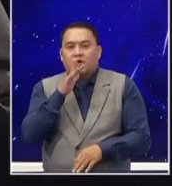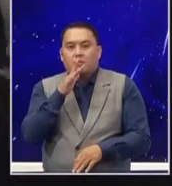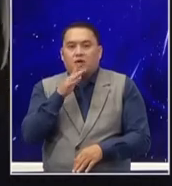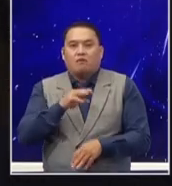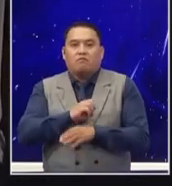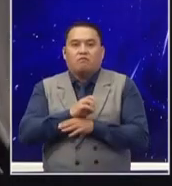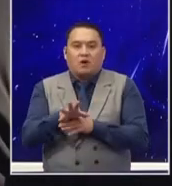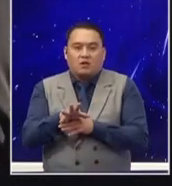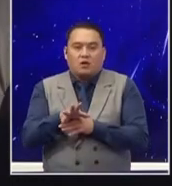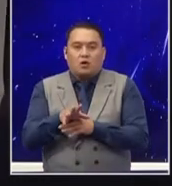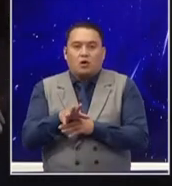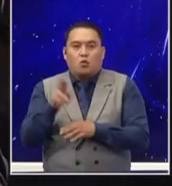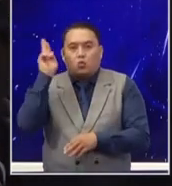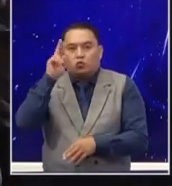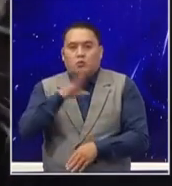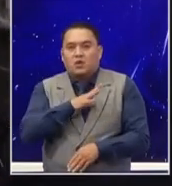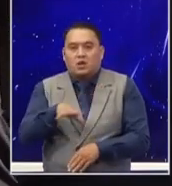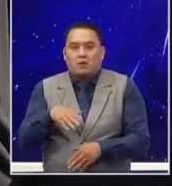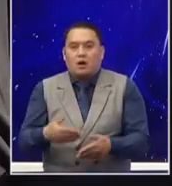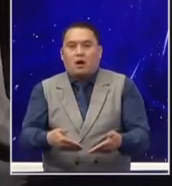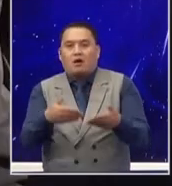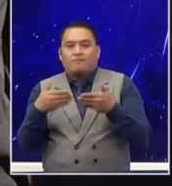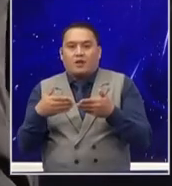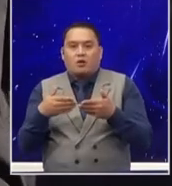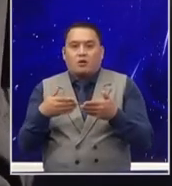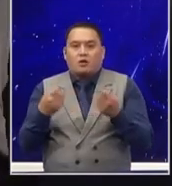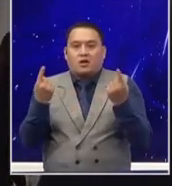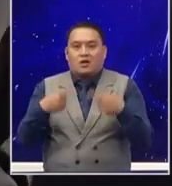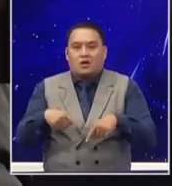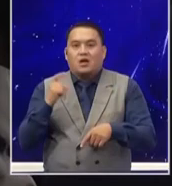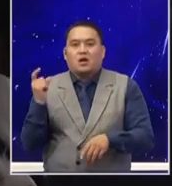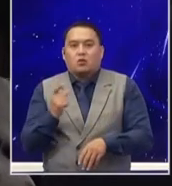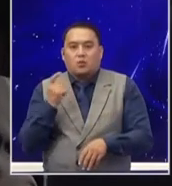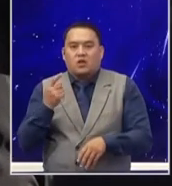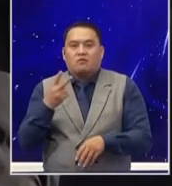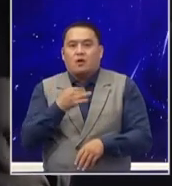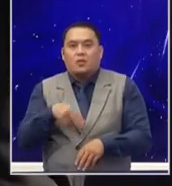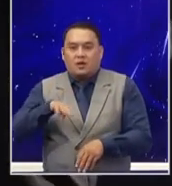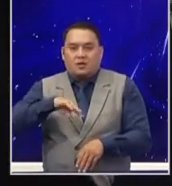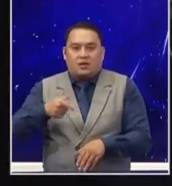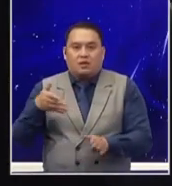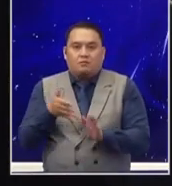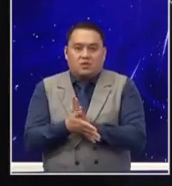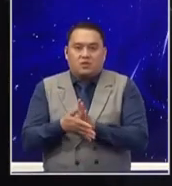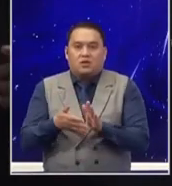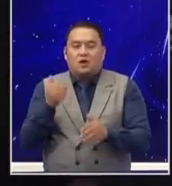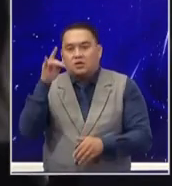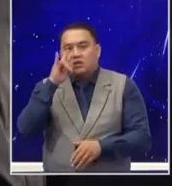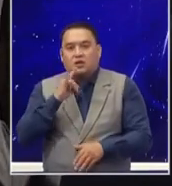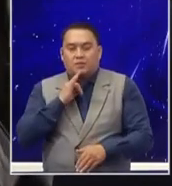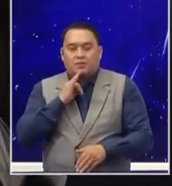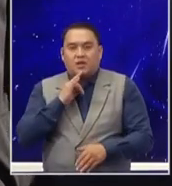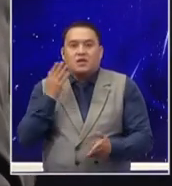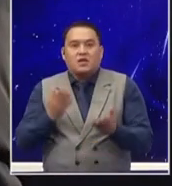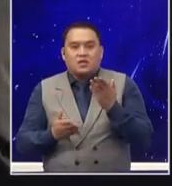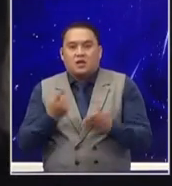делали. То есть, когда учебы нет, отложенный эффект идет, падение экономики. Считается, 2 миллиарда долларов потерь, по-моему, ежегодно в Казахстане.